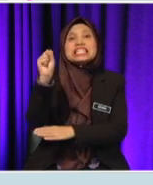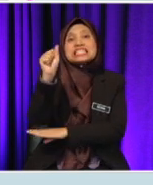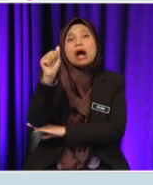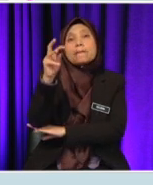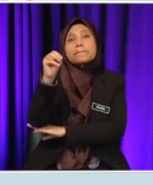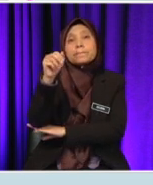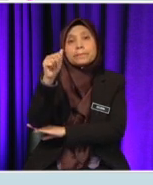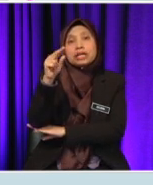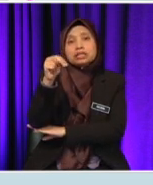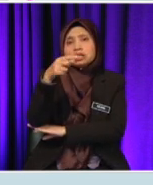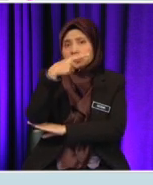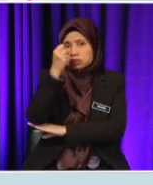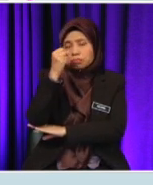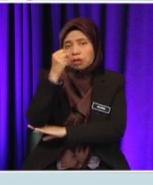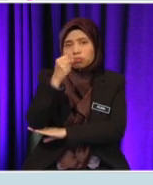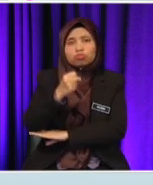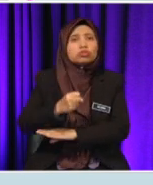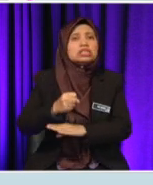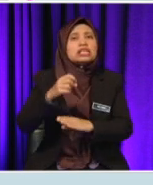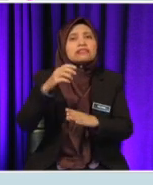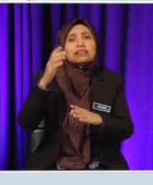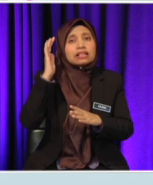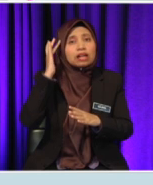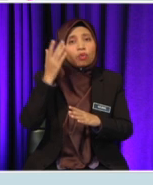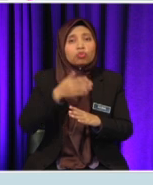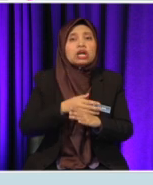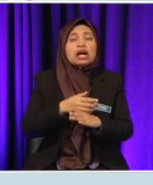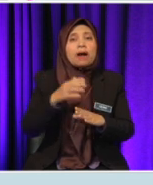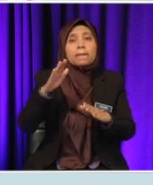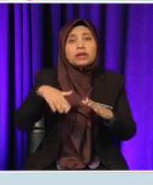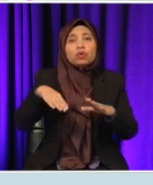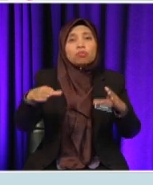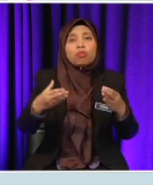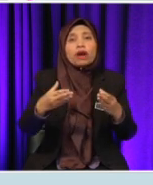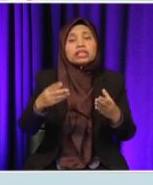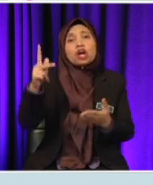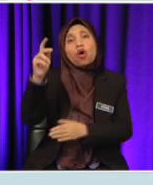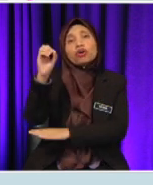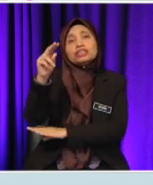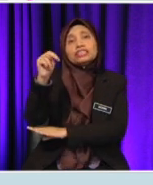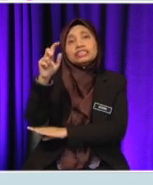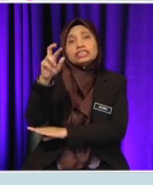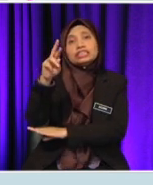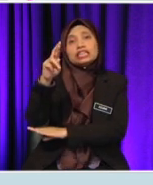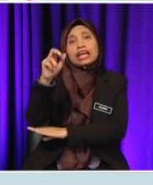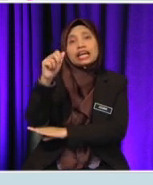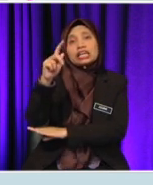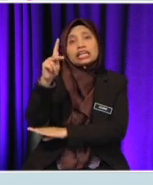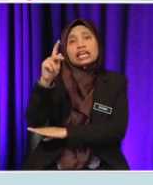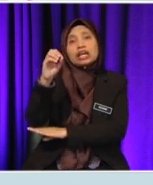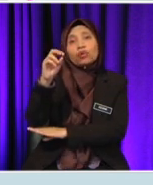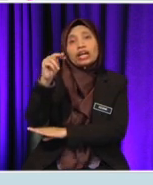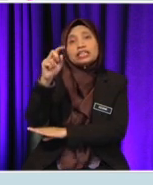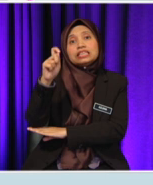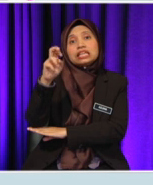ini menyediakan kontrak antara penghematan dengan pelanggannya tindakannya itu membawa reaksi pemakai pihak Yaitu dapat digunakan